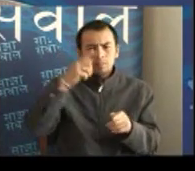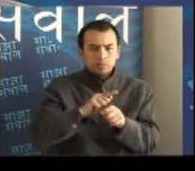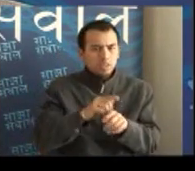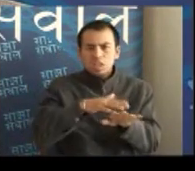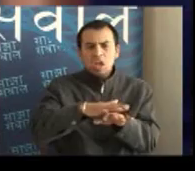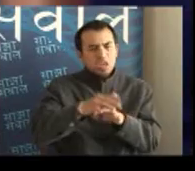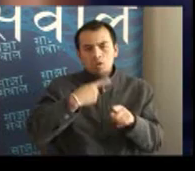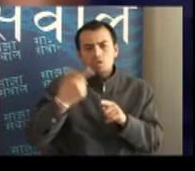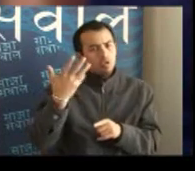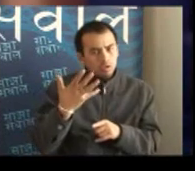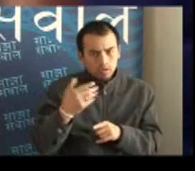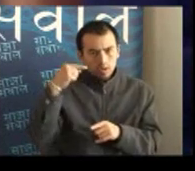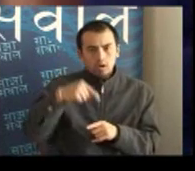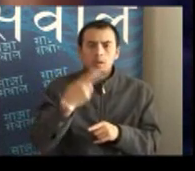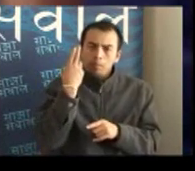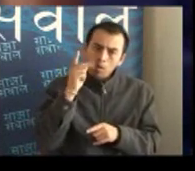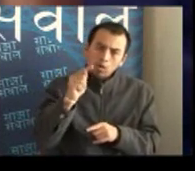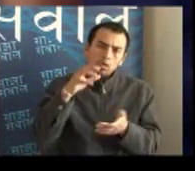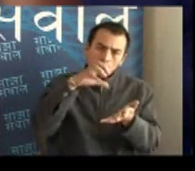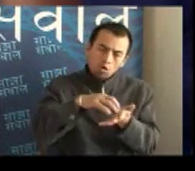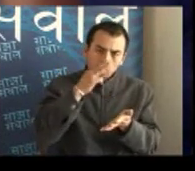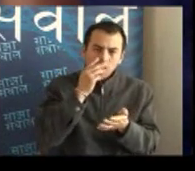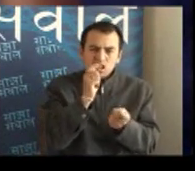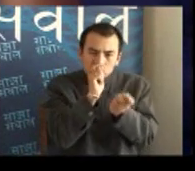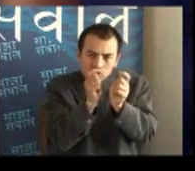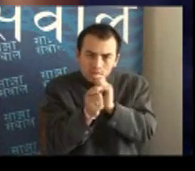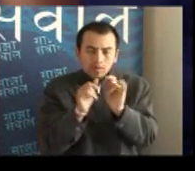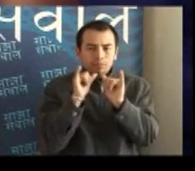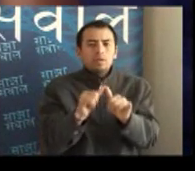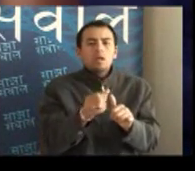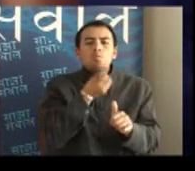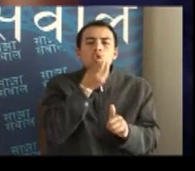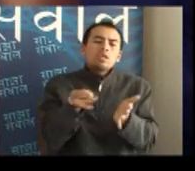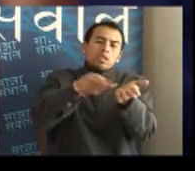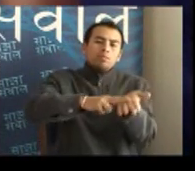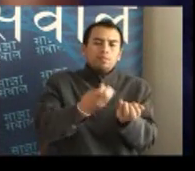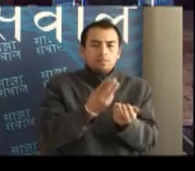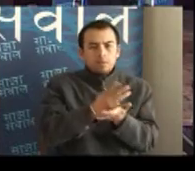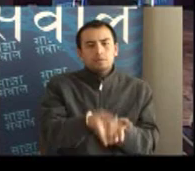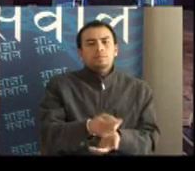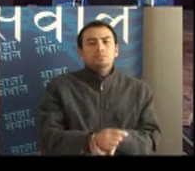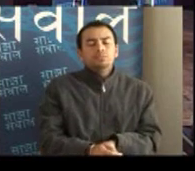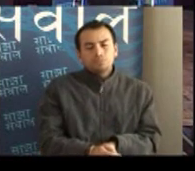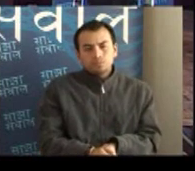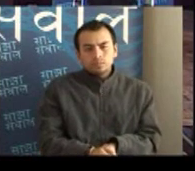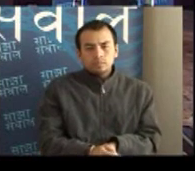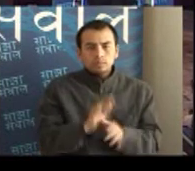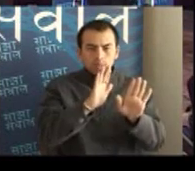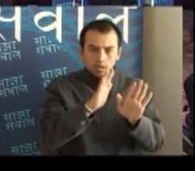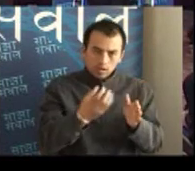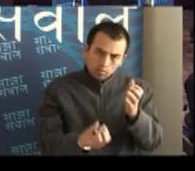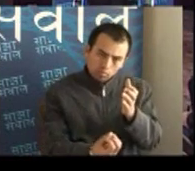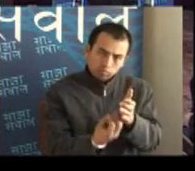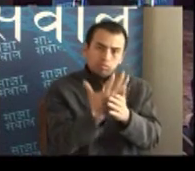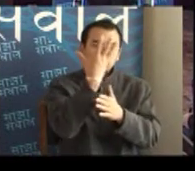त्यो त्यति खर्चालु छैन जुन अहिले भइरहेको इन्फ्रास्ट्रक्चरमा पनि मोडिफाई गरेर त्यसलाई भविष्यमा बनाउन सकिन्छ। हस् तपाईँले आविष्कार